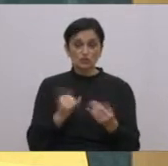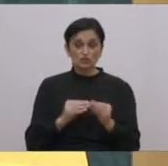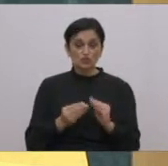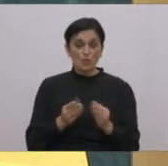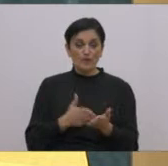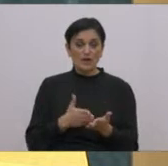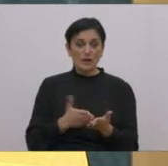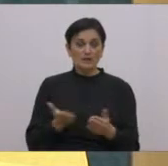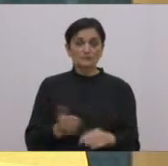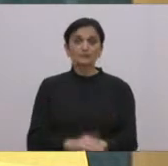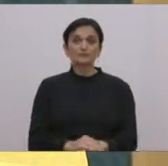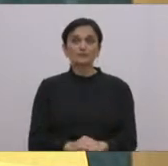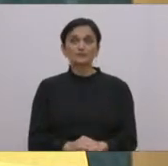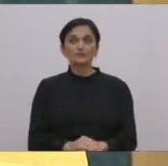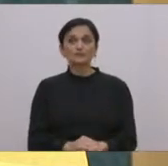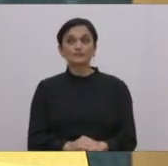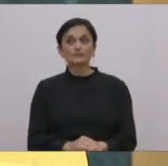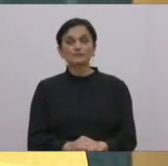aris.